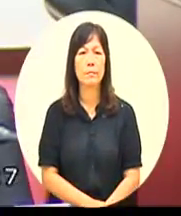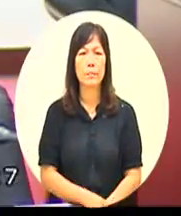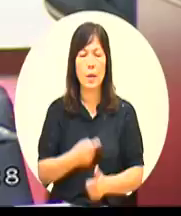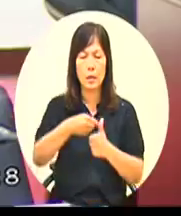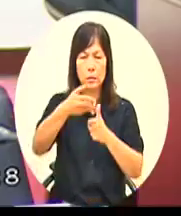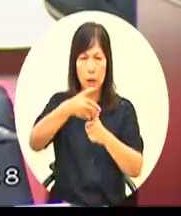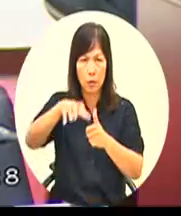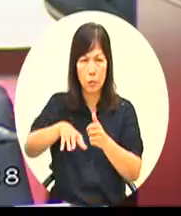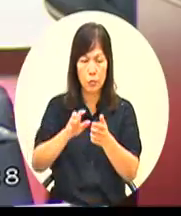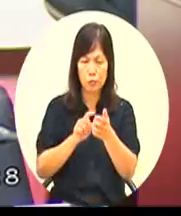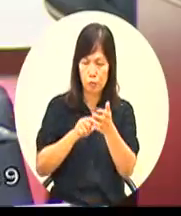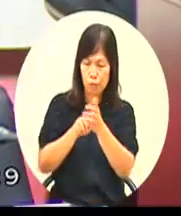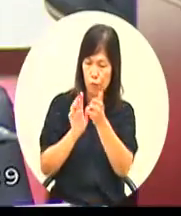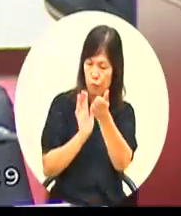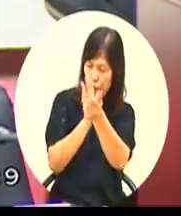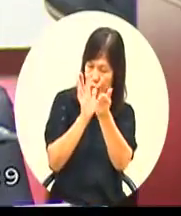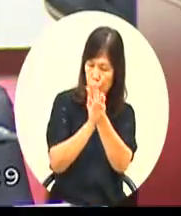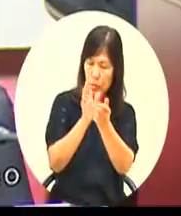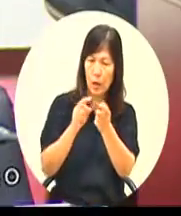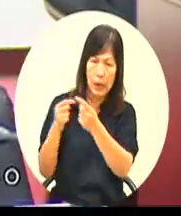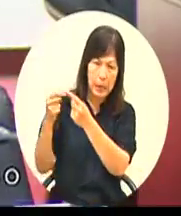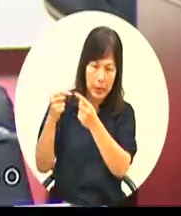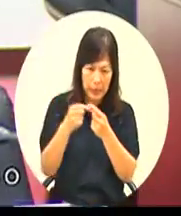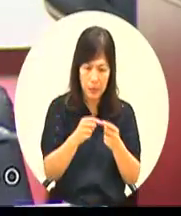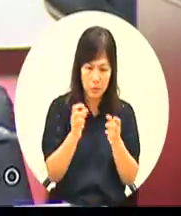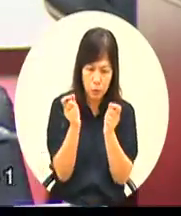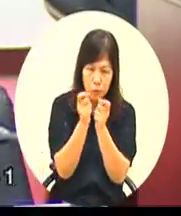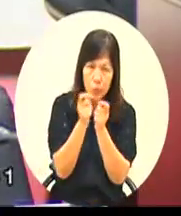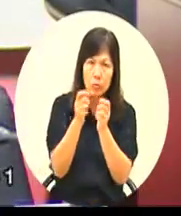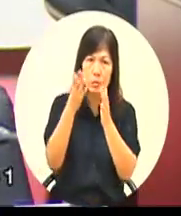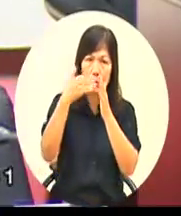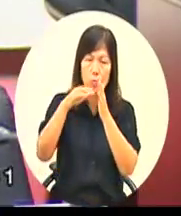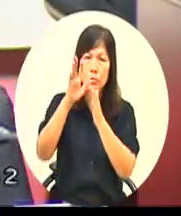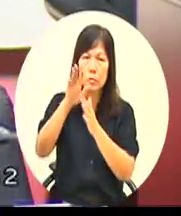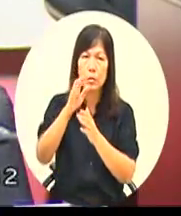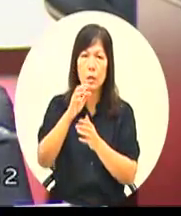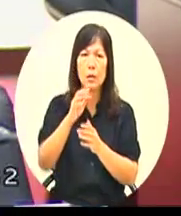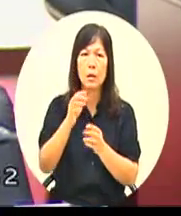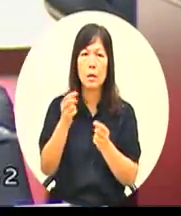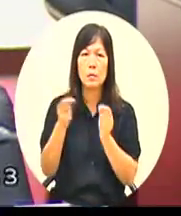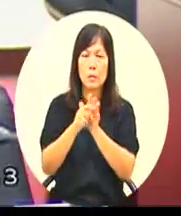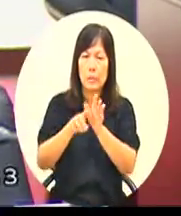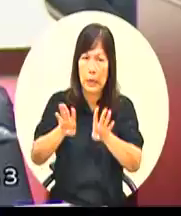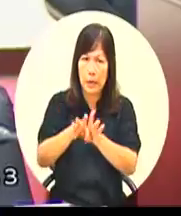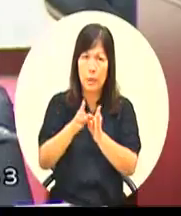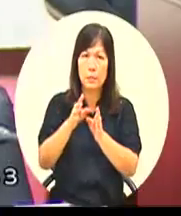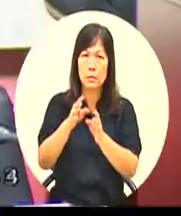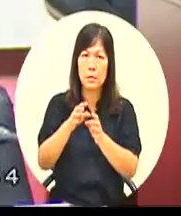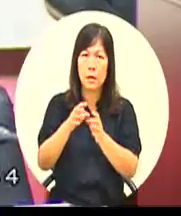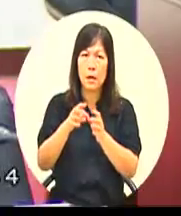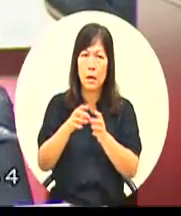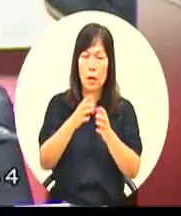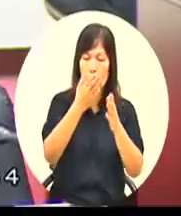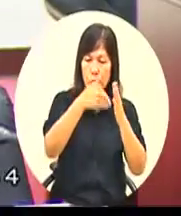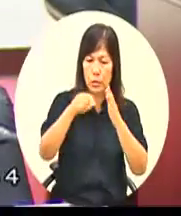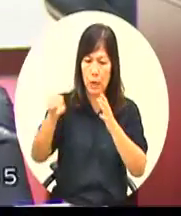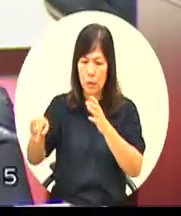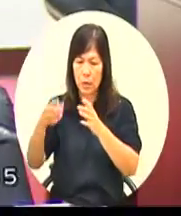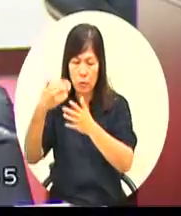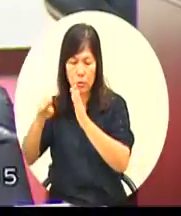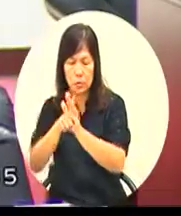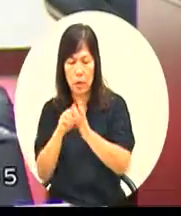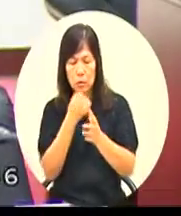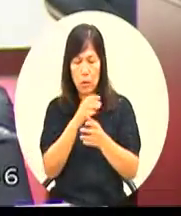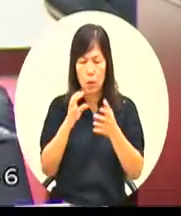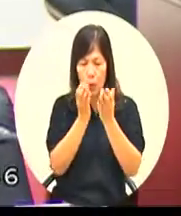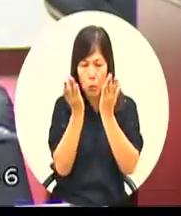直在推动哦，连接邻近的学校哦，进行这种跨校课程的一个策略联